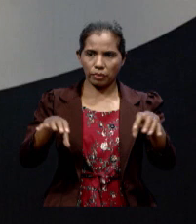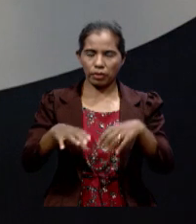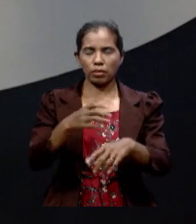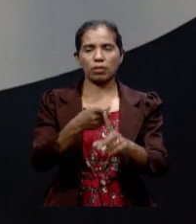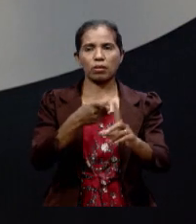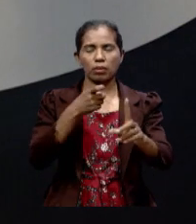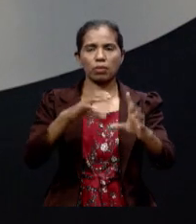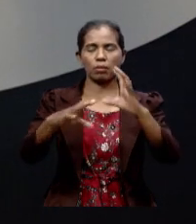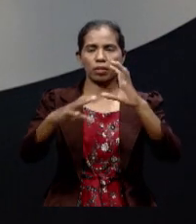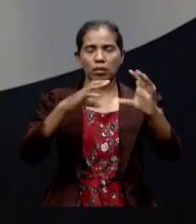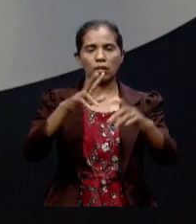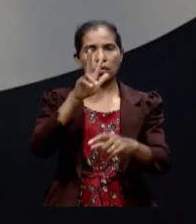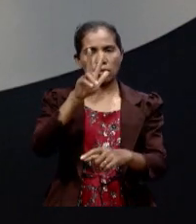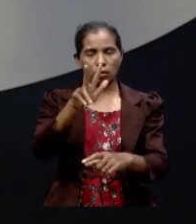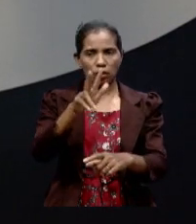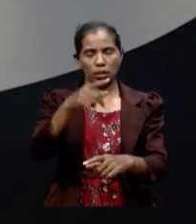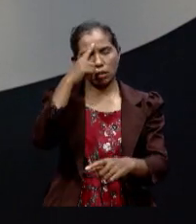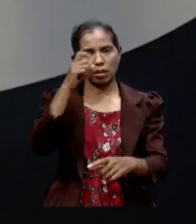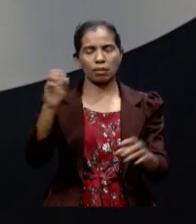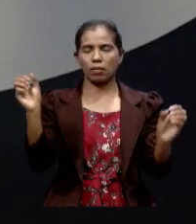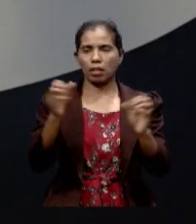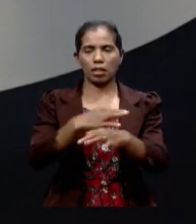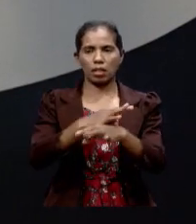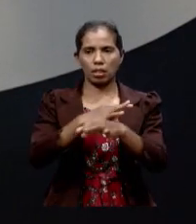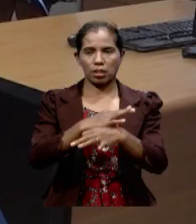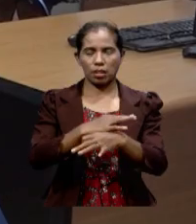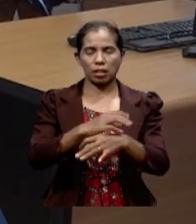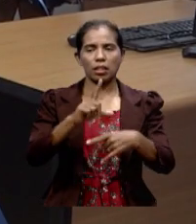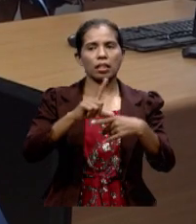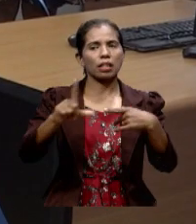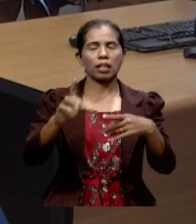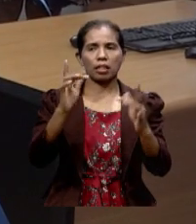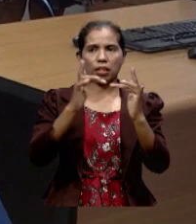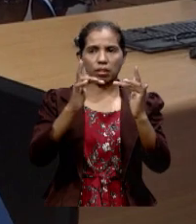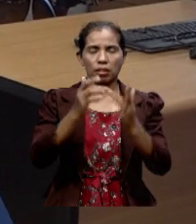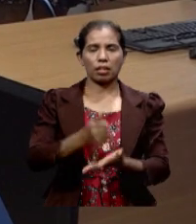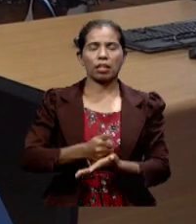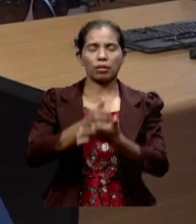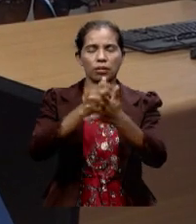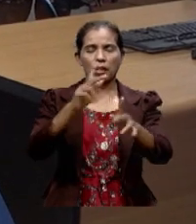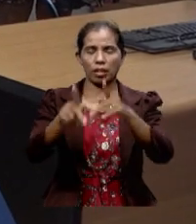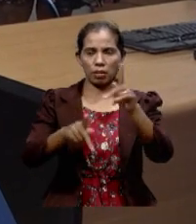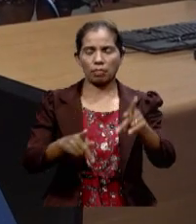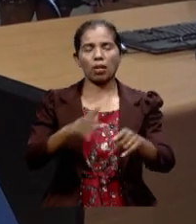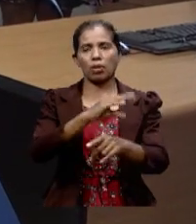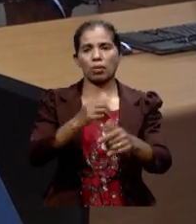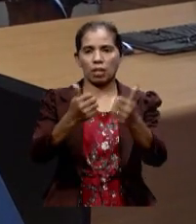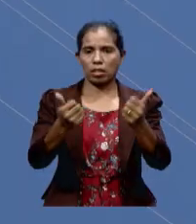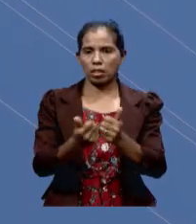operador telecomunicação Tolune, tambalahadia qualidade linha internet, onde facilita cliente no agência Sirene